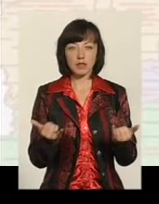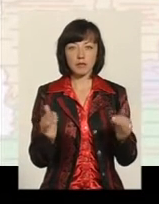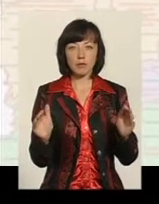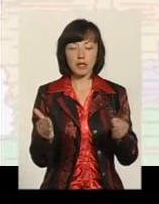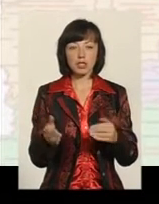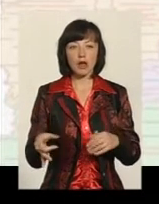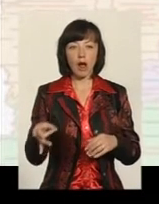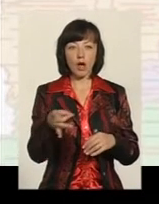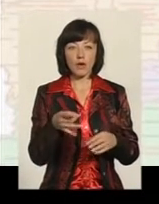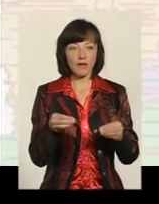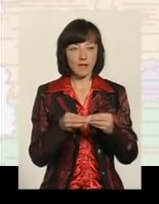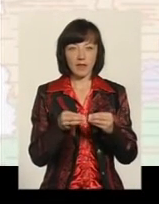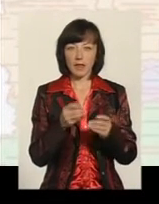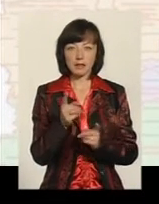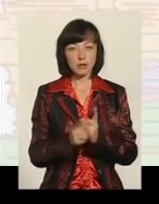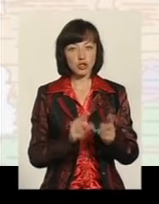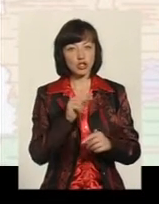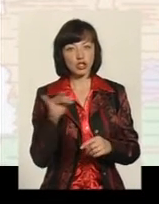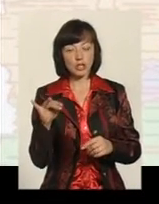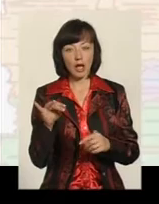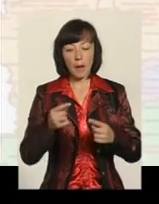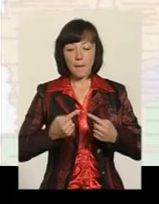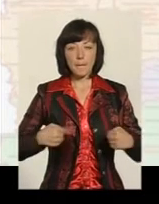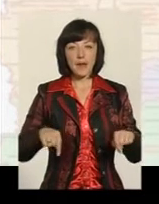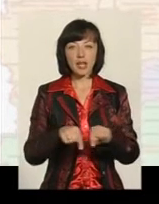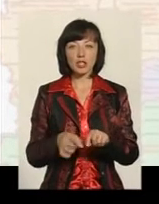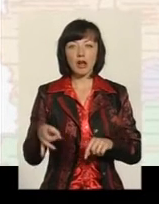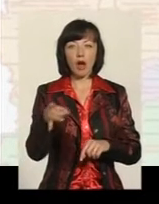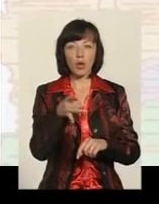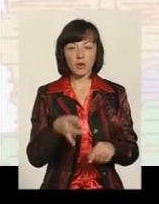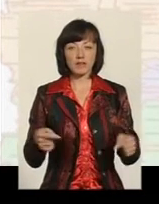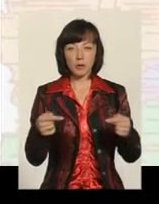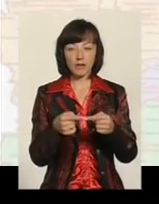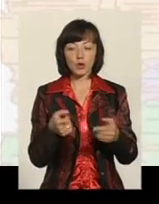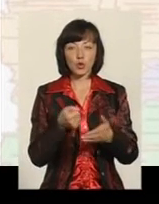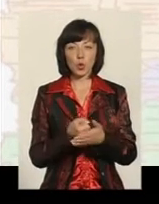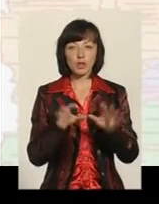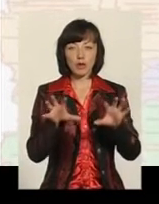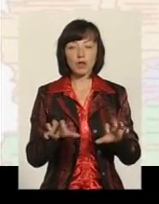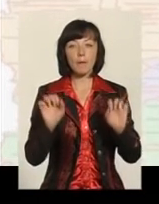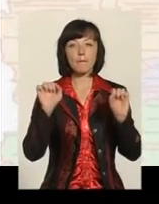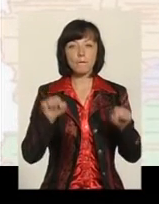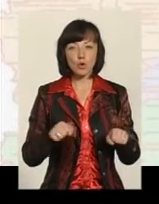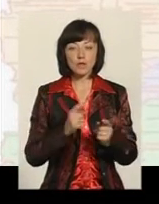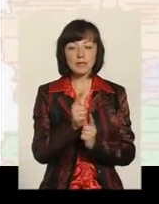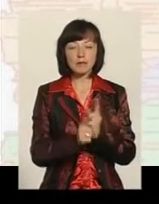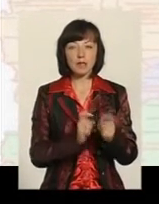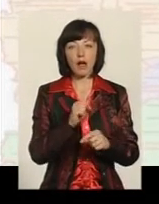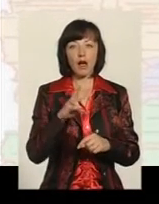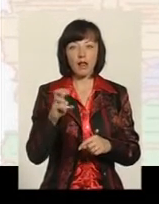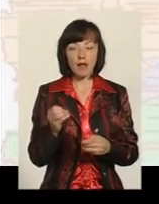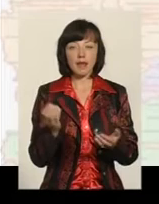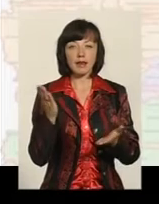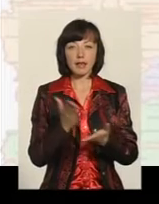районів, межі районів не змінюються чи змінюються? Межі районів у відповідності до чинного законодавства можуть змінюватися, але для цього існує